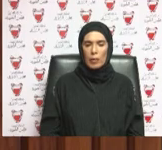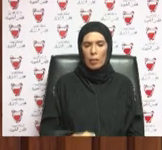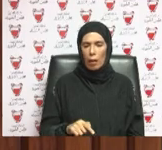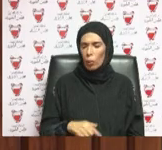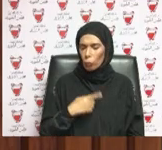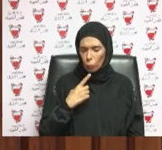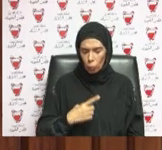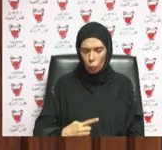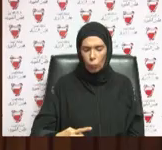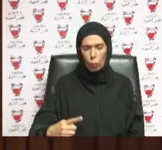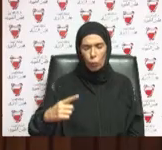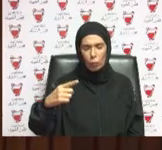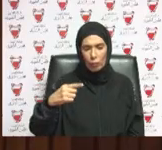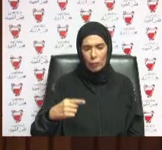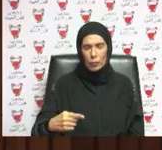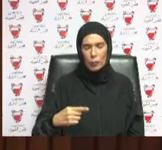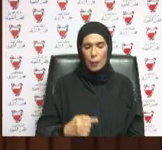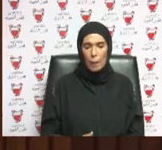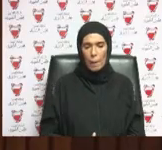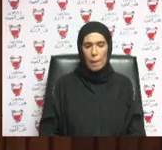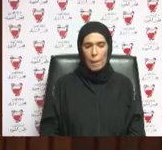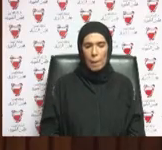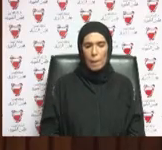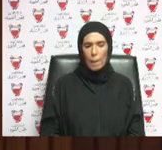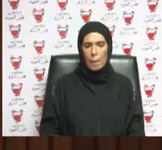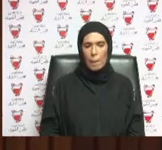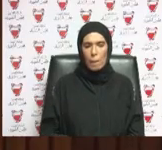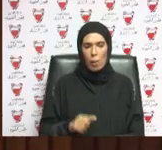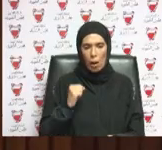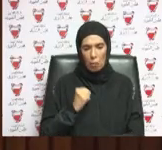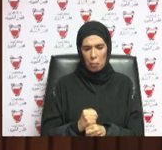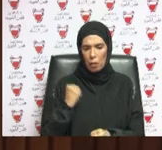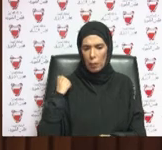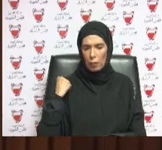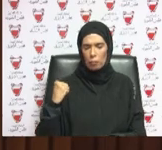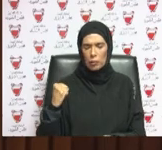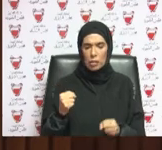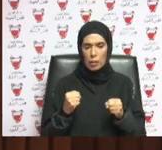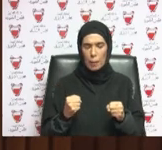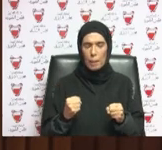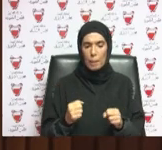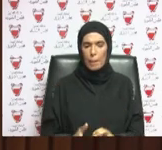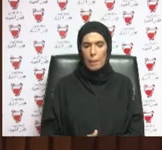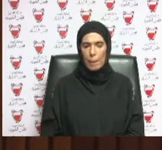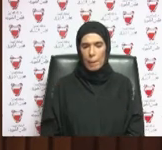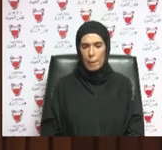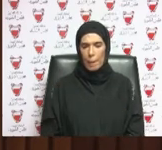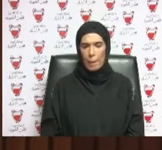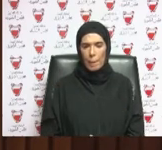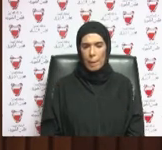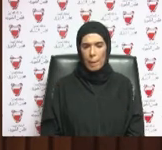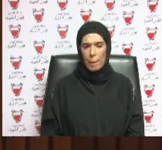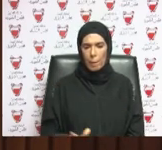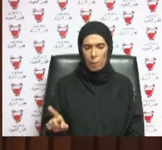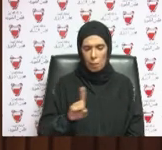حيينا، كيف لا وهو صاحب المواقف الشجاعة والصعبة التي لا يمكن أن